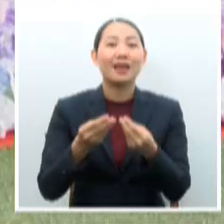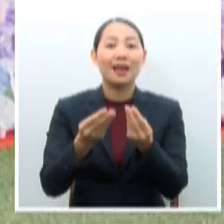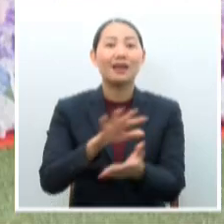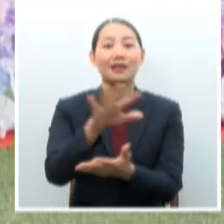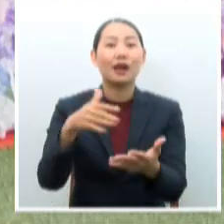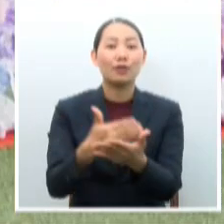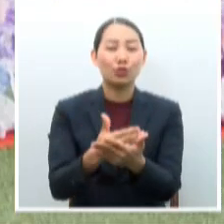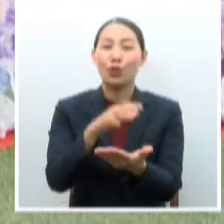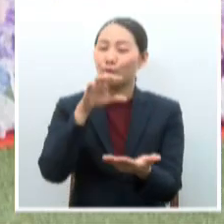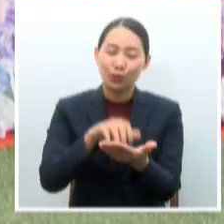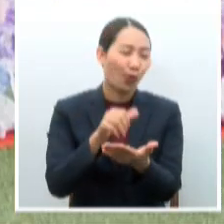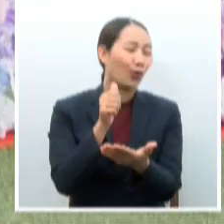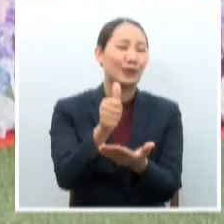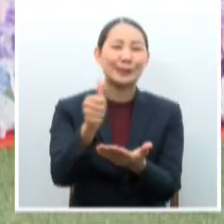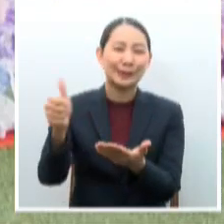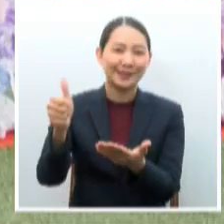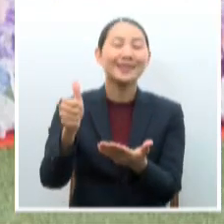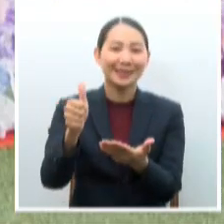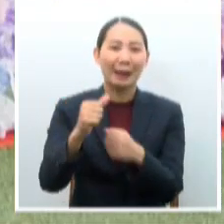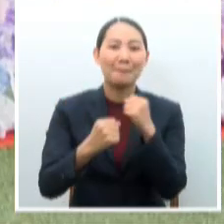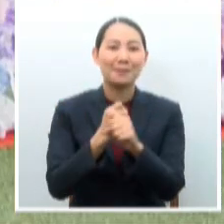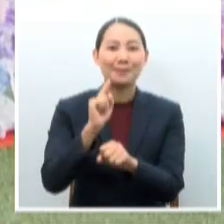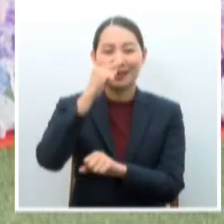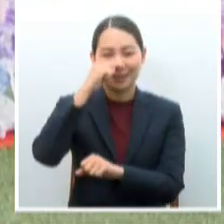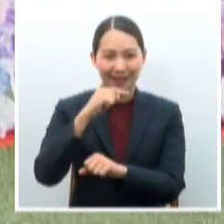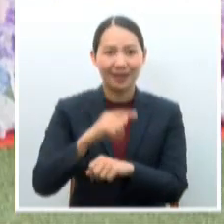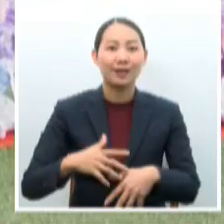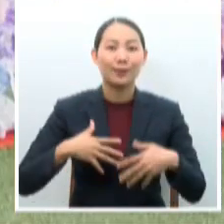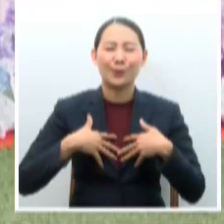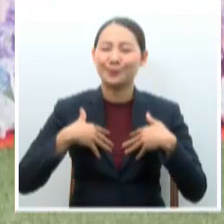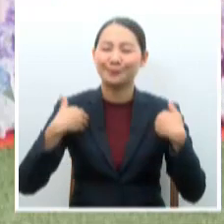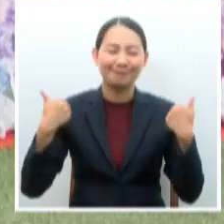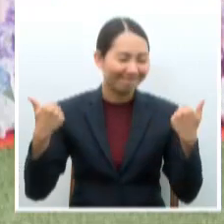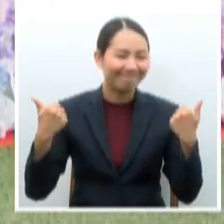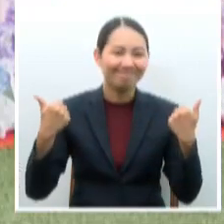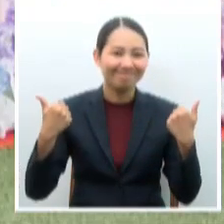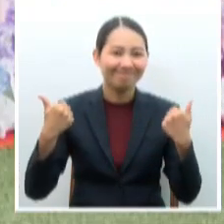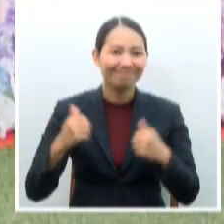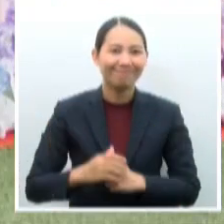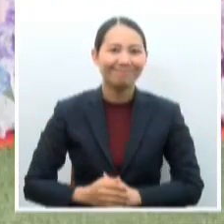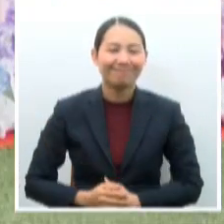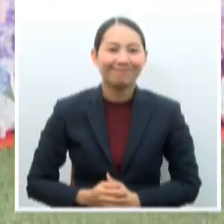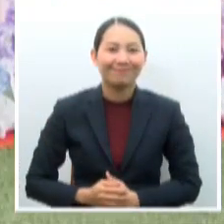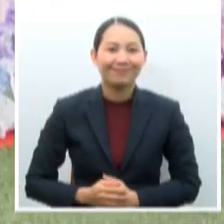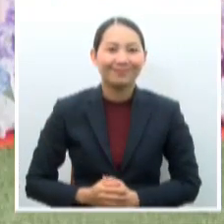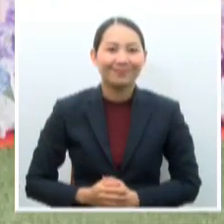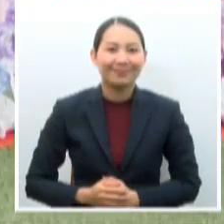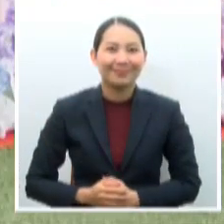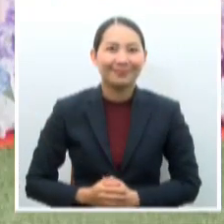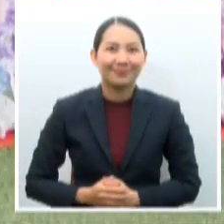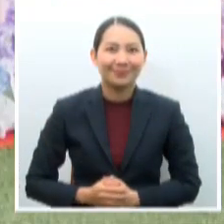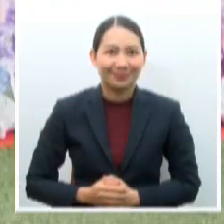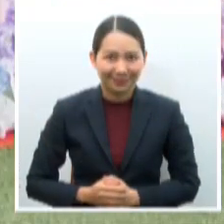ปีใหม่ไทยแล้วก็มีความสุขมากๆขอ